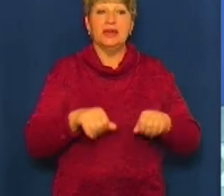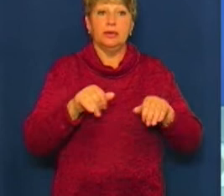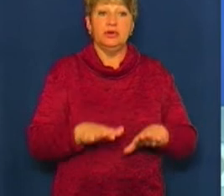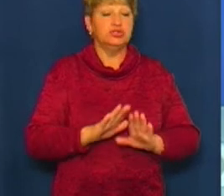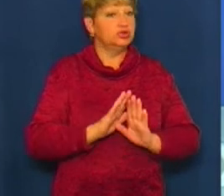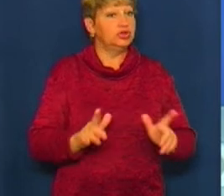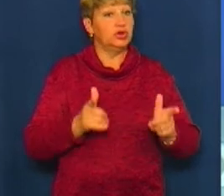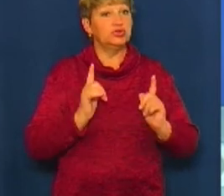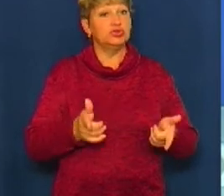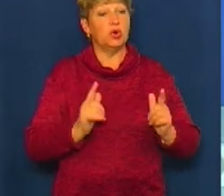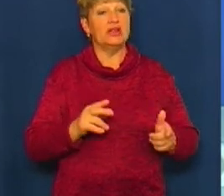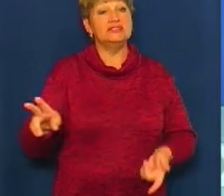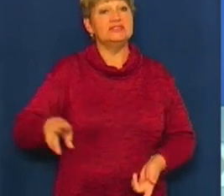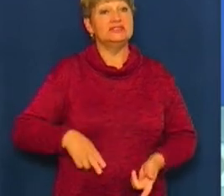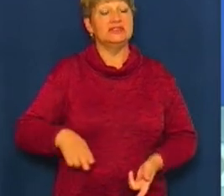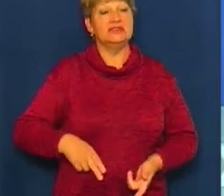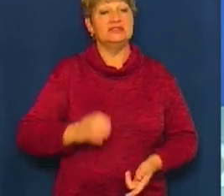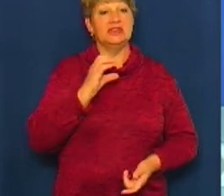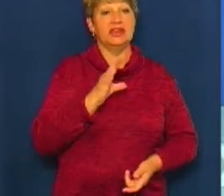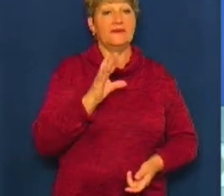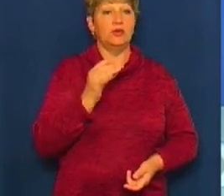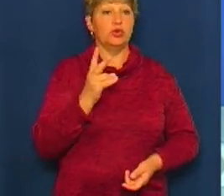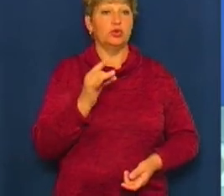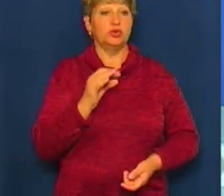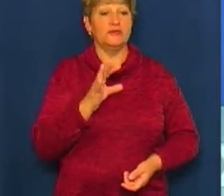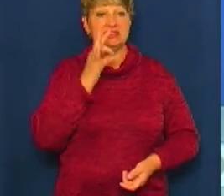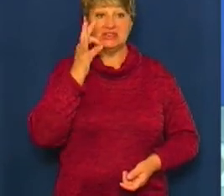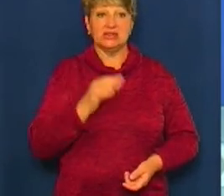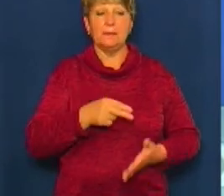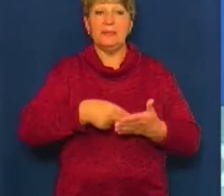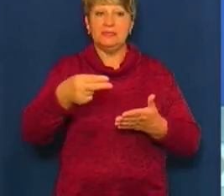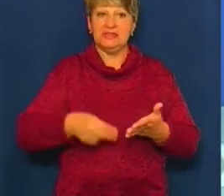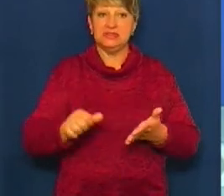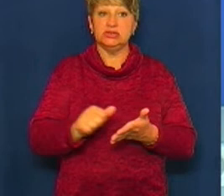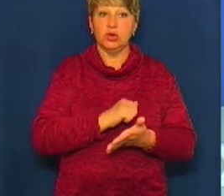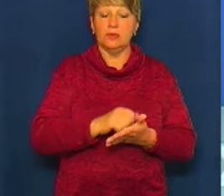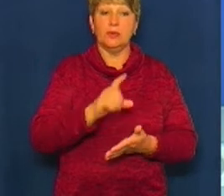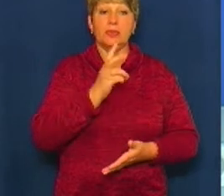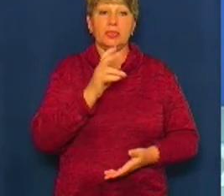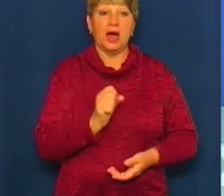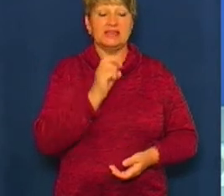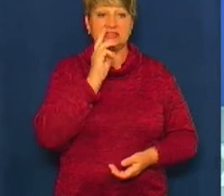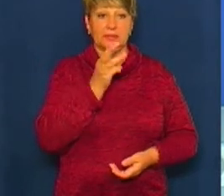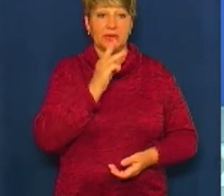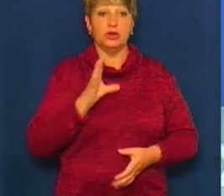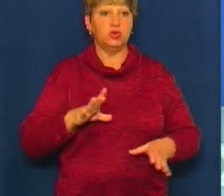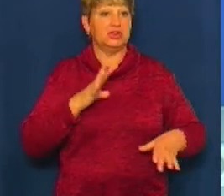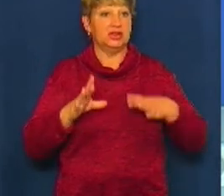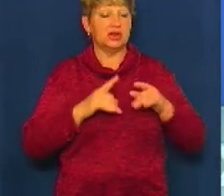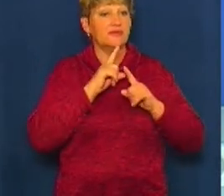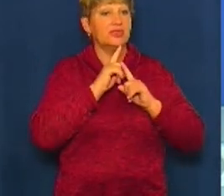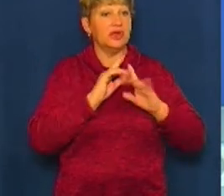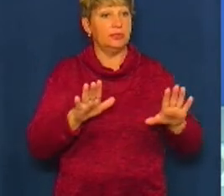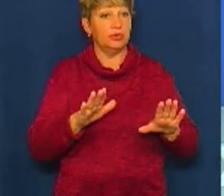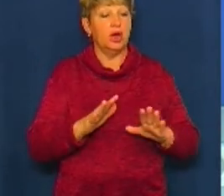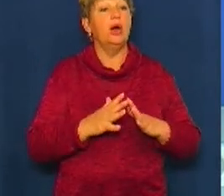департаменту освіти та гуманітарної політики Сергій Воронов. Він сказав, що підписувати документи на зарплату тренера там департамент не буде. Більше